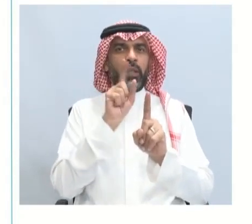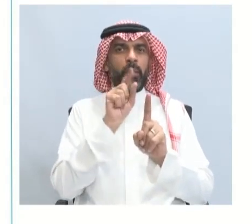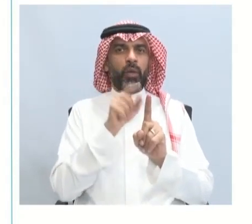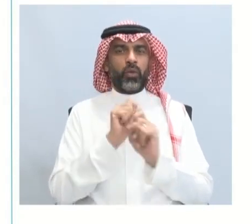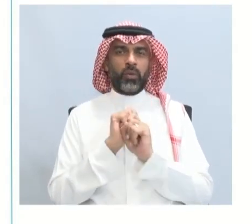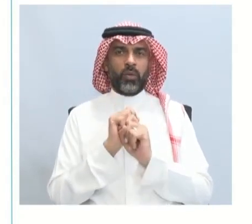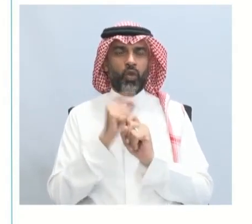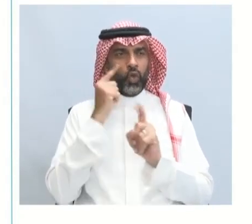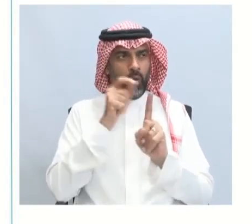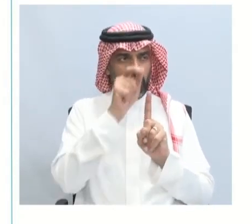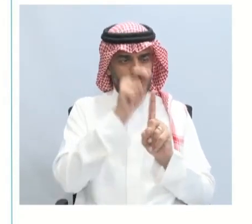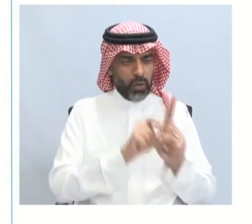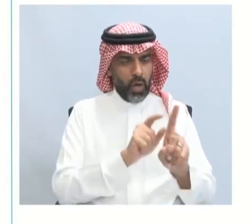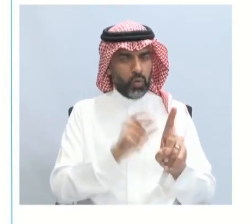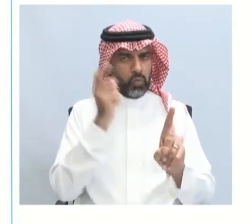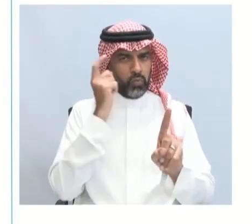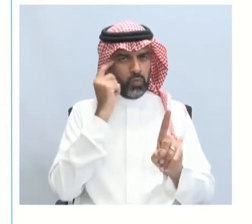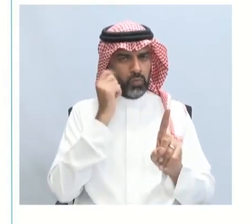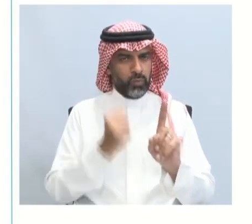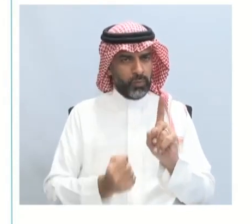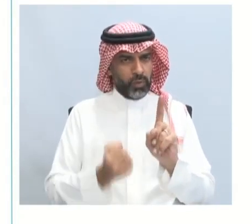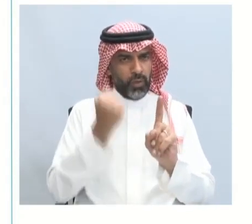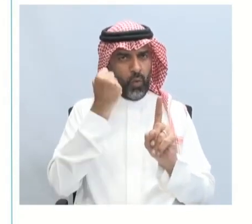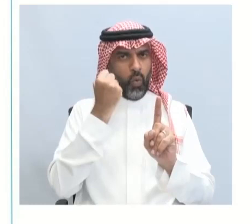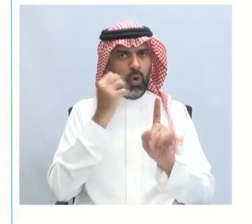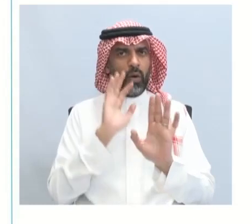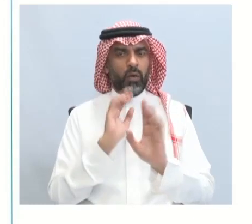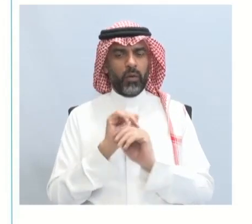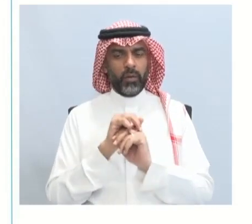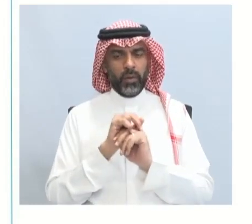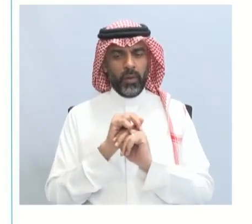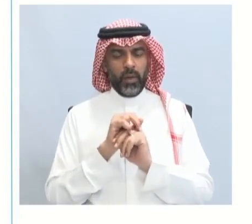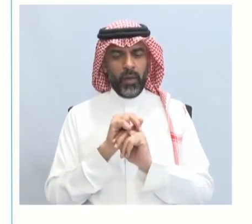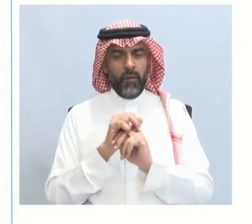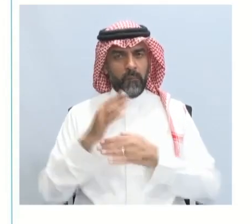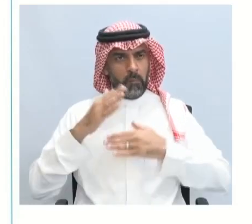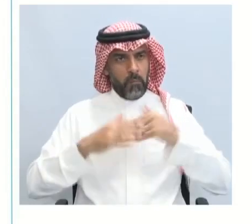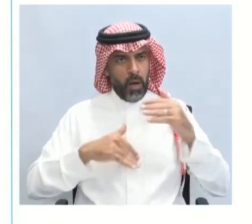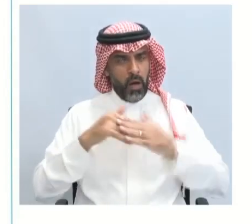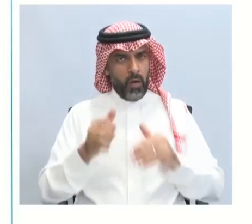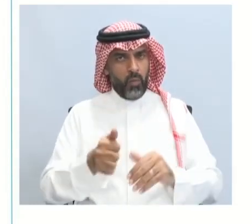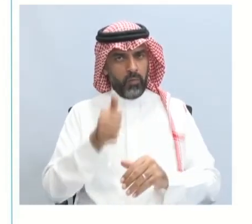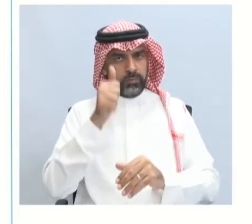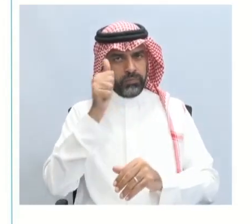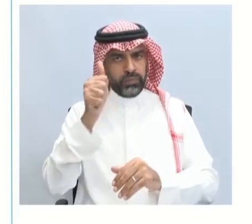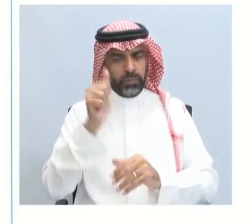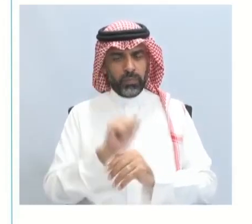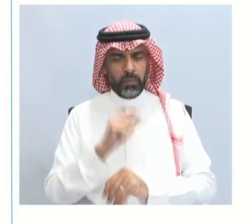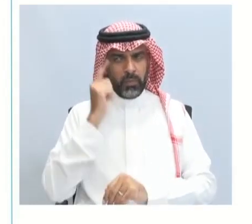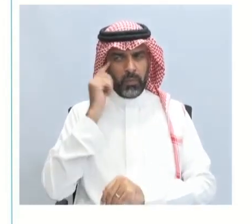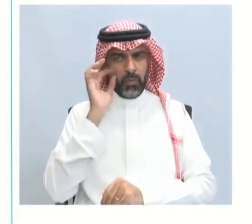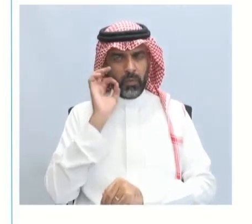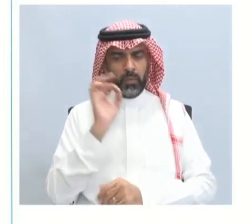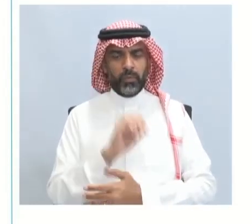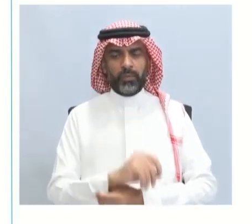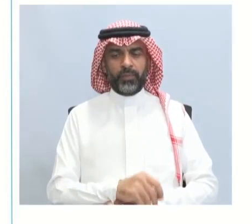اشخاص متفوقين سواء في القدره الشخصيه او في المهاره بشكل عام حيث لا يتوقف